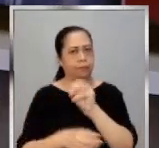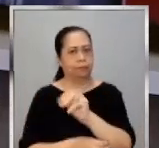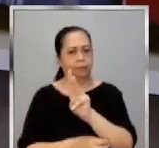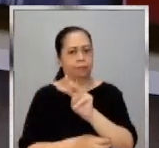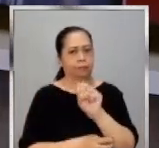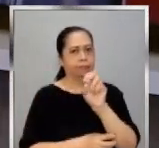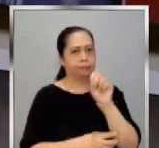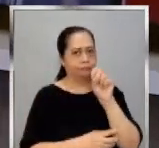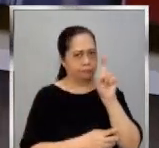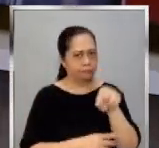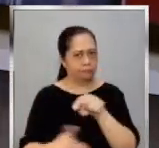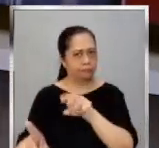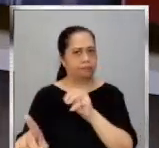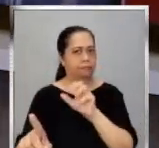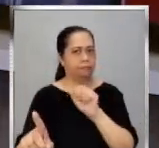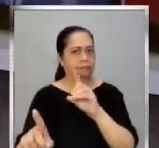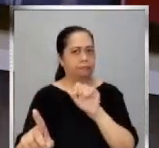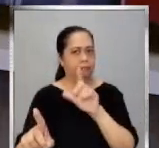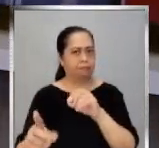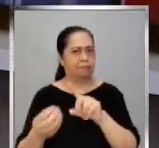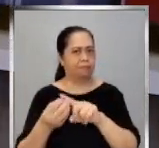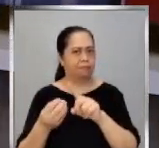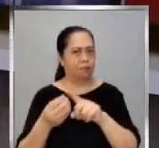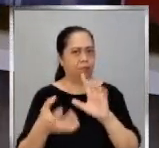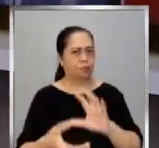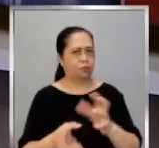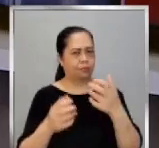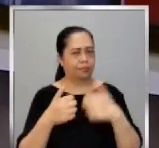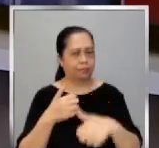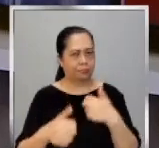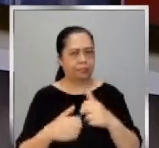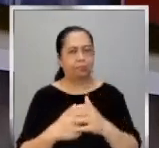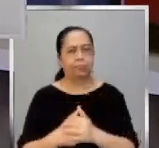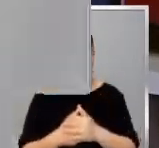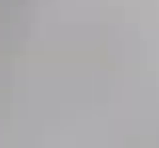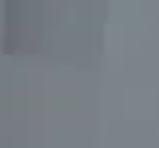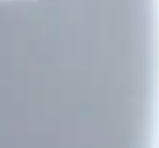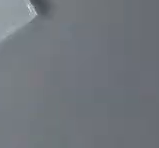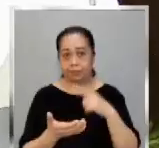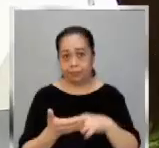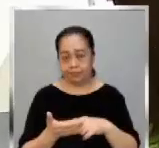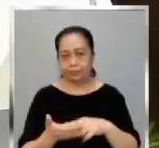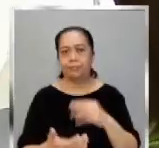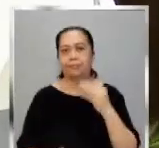Sewerage System ang Maynila kaugnay nito. Nakatutok si Marisol Abdurrahman.